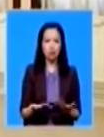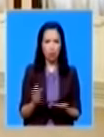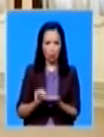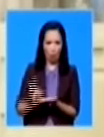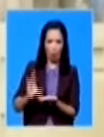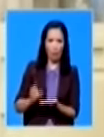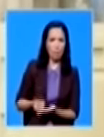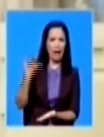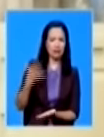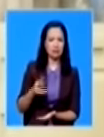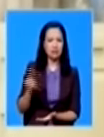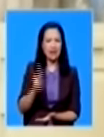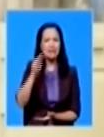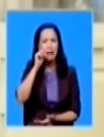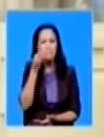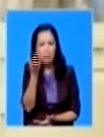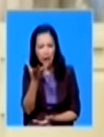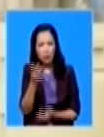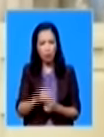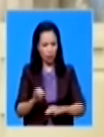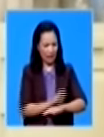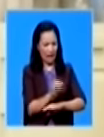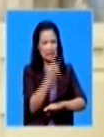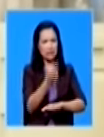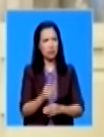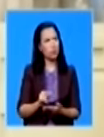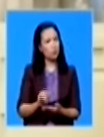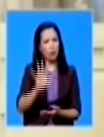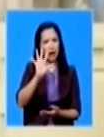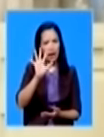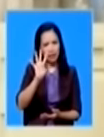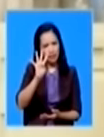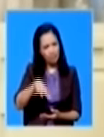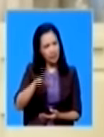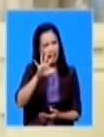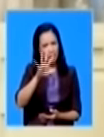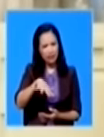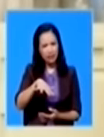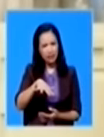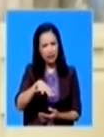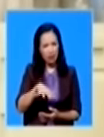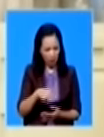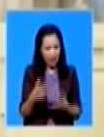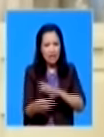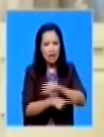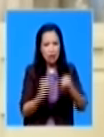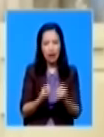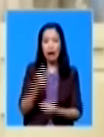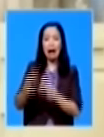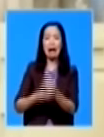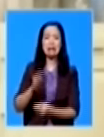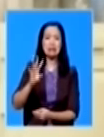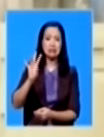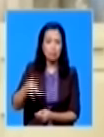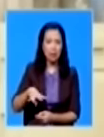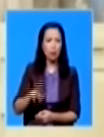ไหมล่ะใช้น้ำมากเขาไห ม ต้นทุนต่อไร่สูง 4-5,000 เนี่ยแล้วขาย 7,000 มันไหวไหมล่ะแล้วกว่าจะได้ข้าว4เดือน6เดือ